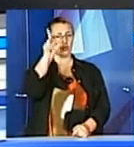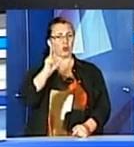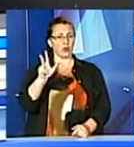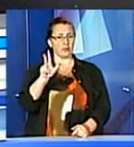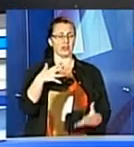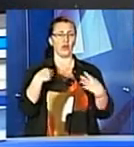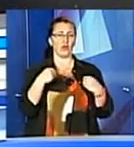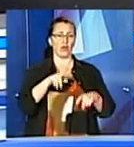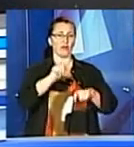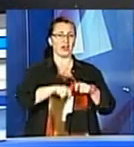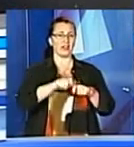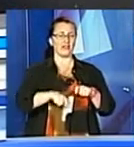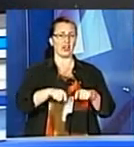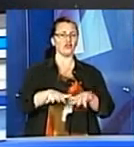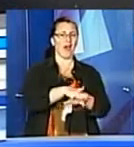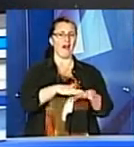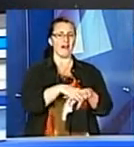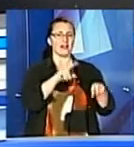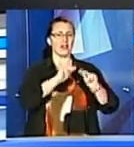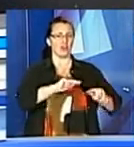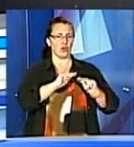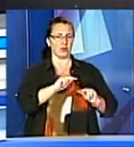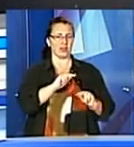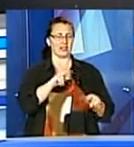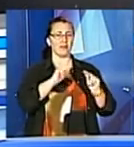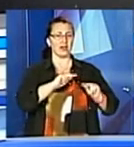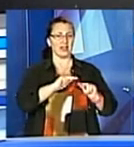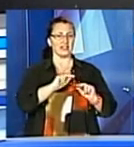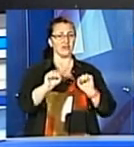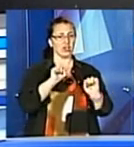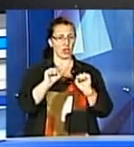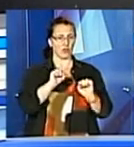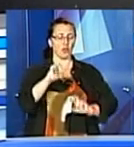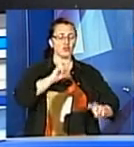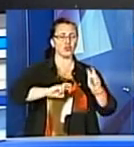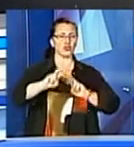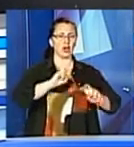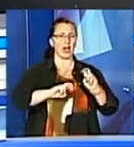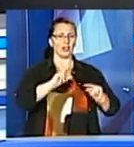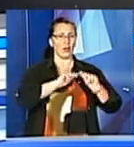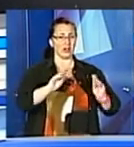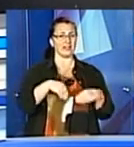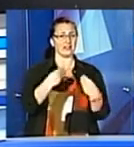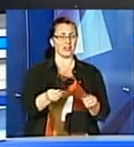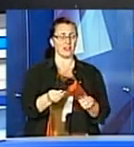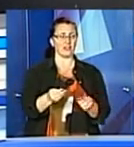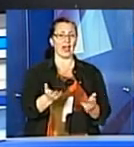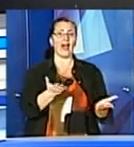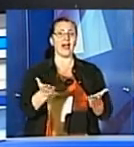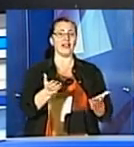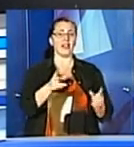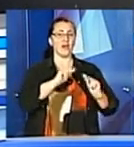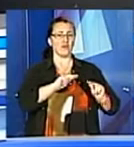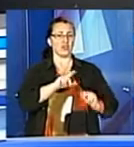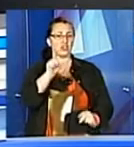Львові інспектуватимуть ринок праці. Представники обласного управління Держпраці шукатимуть працедавців, в яких робітники працюють